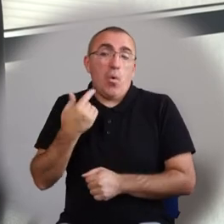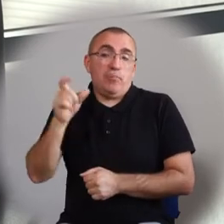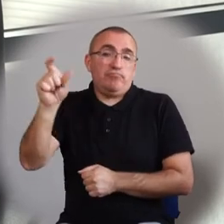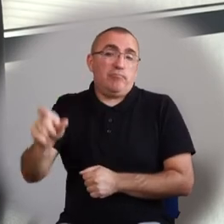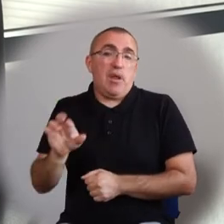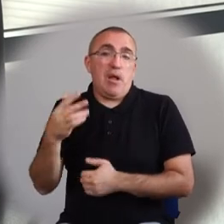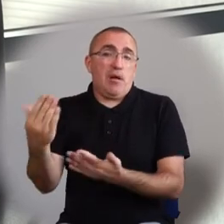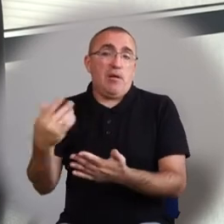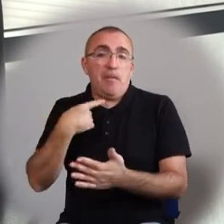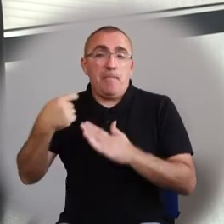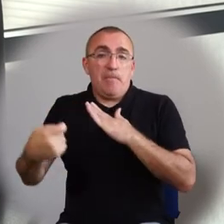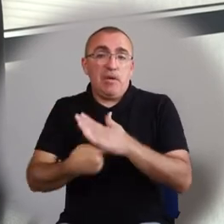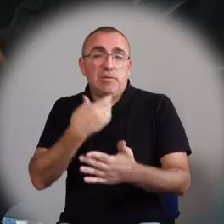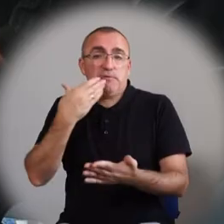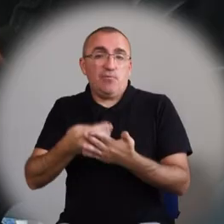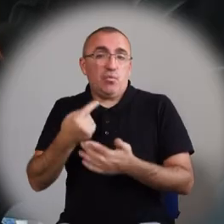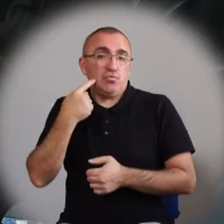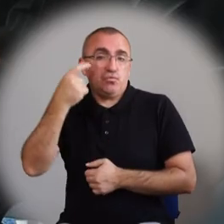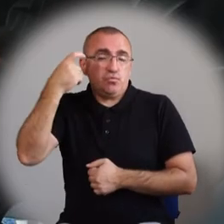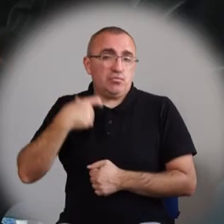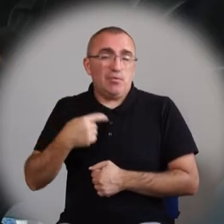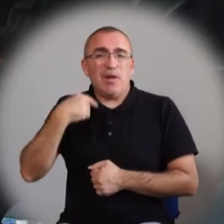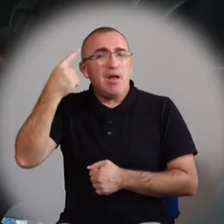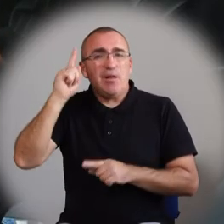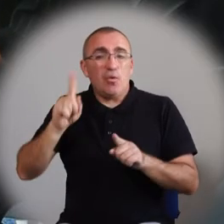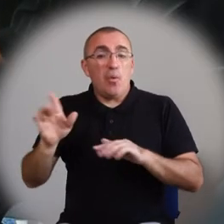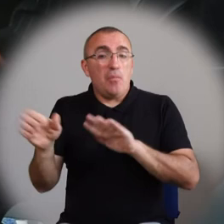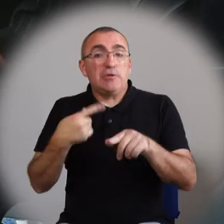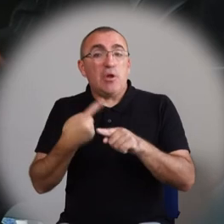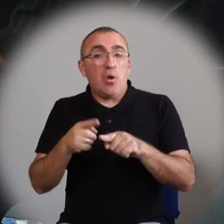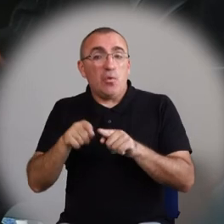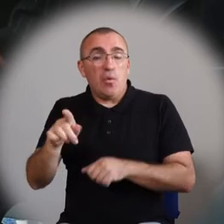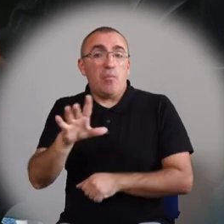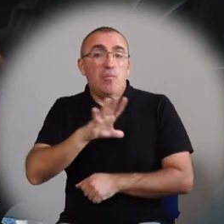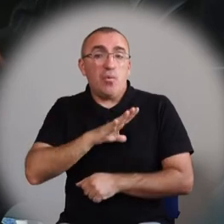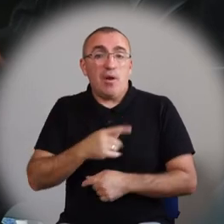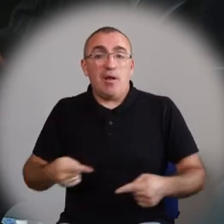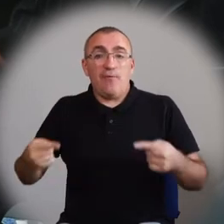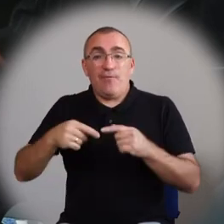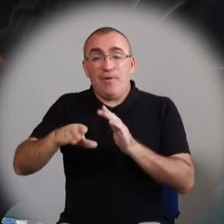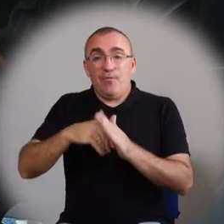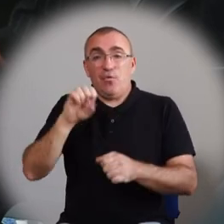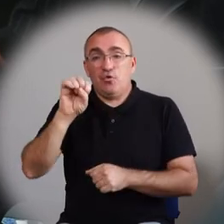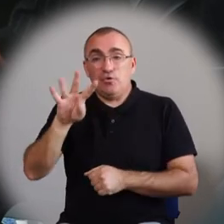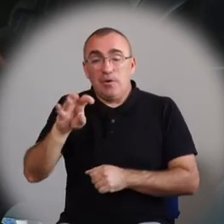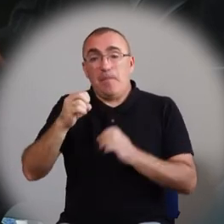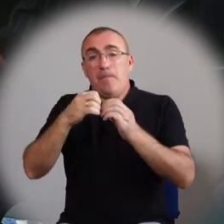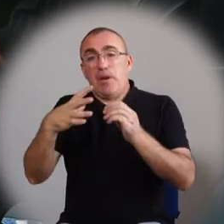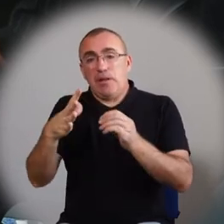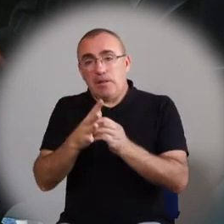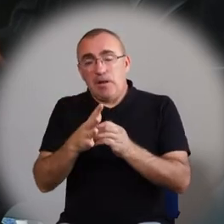так голосує, як їй підказує совість. Тому не думаю про те, що після того, як були визнані